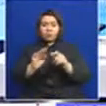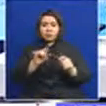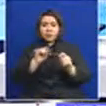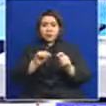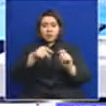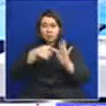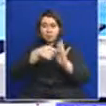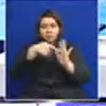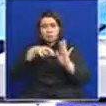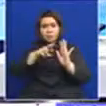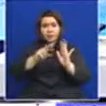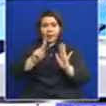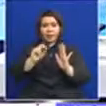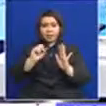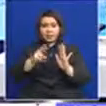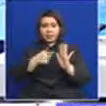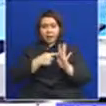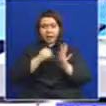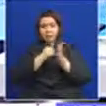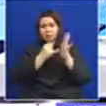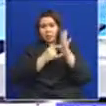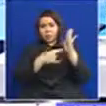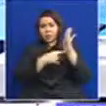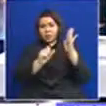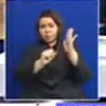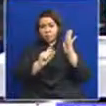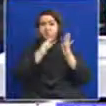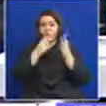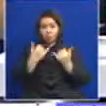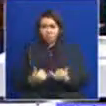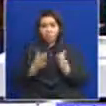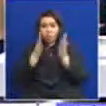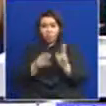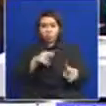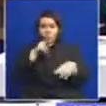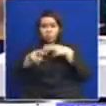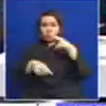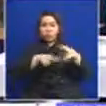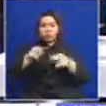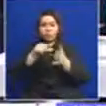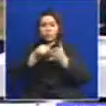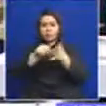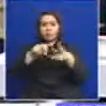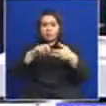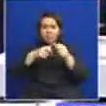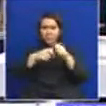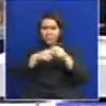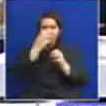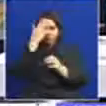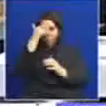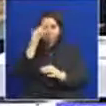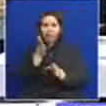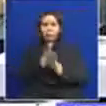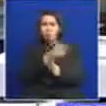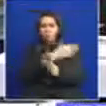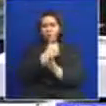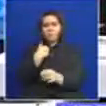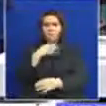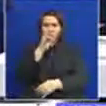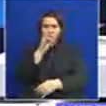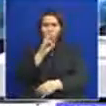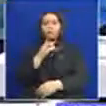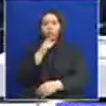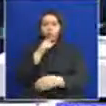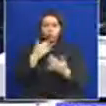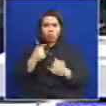มุทรปราการนะคะล่าสุดวันนี้ทางผู้ตรวจการแผ่นดินก็ลงพื้นที่เข้าไปเร่งแก้ปัญหาหลังจากที่ชาวบ้านในพื้นที่ร้องเรียนแล้วก็คา